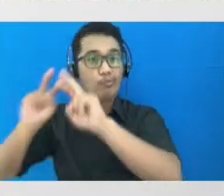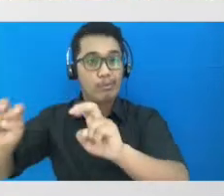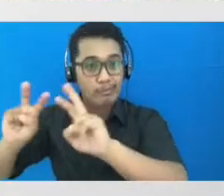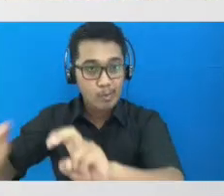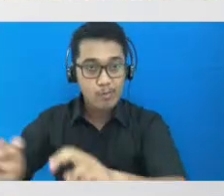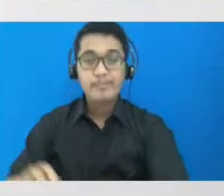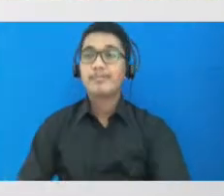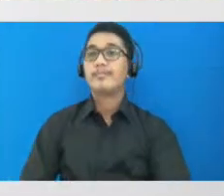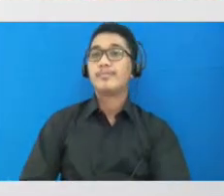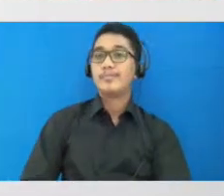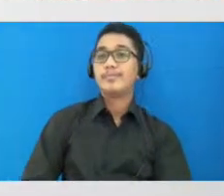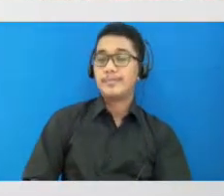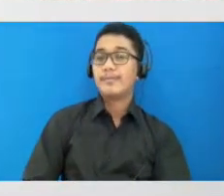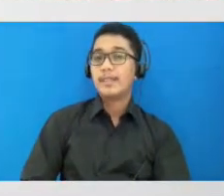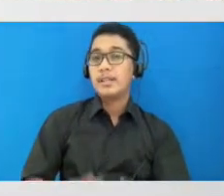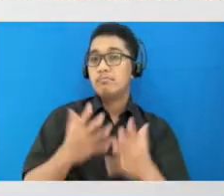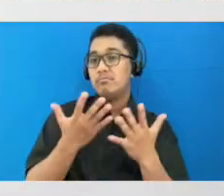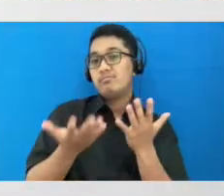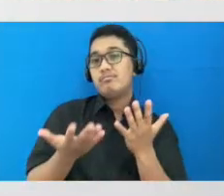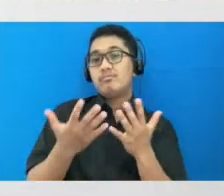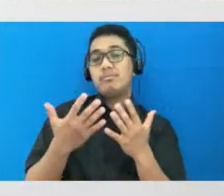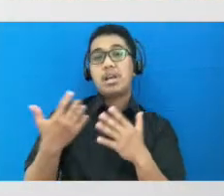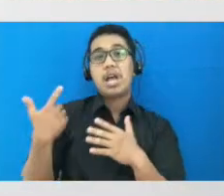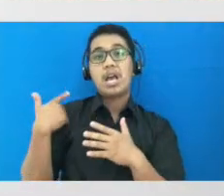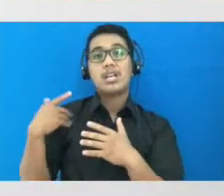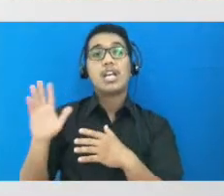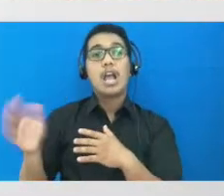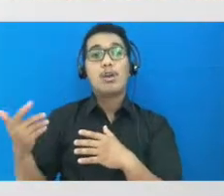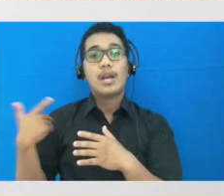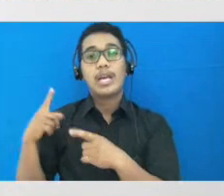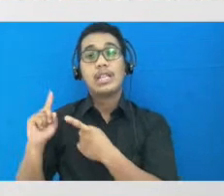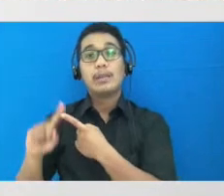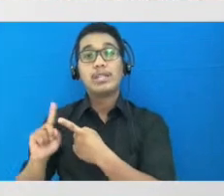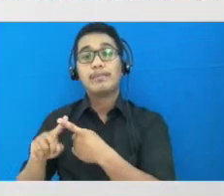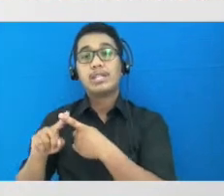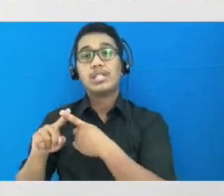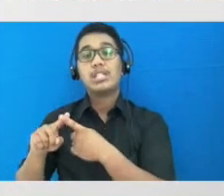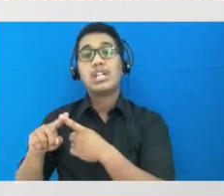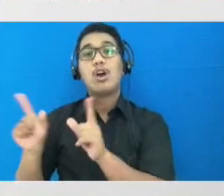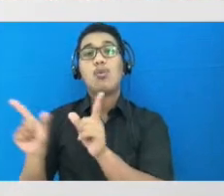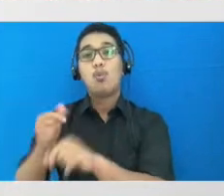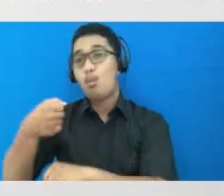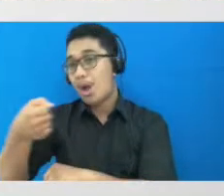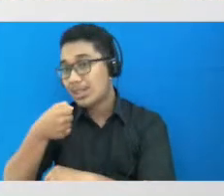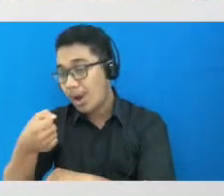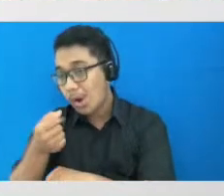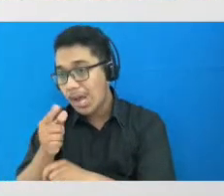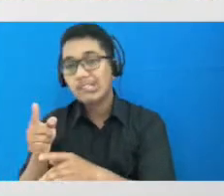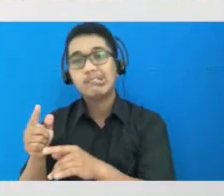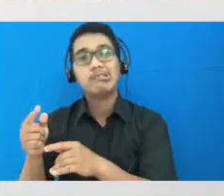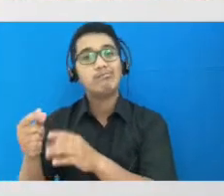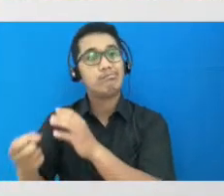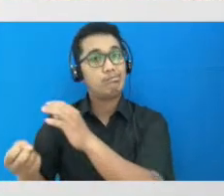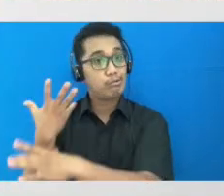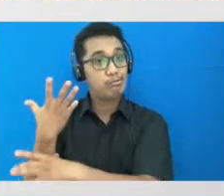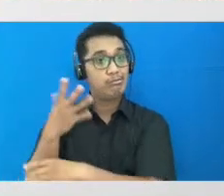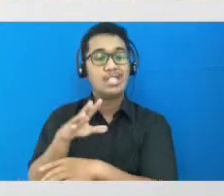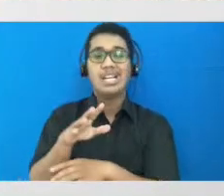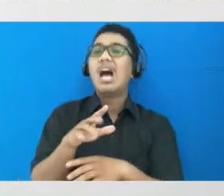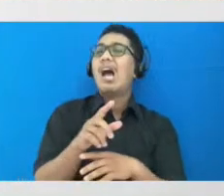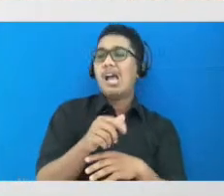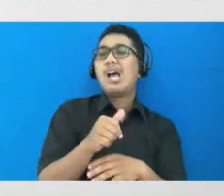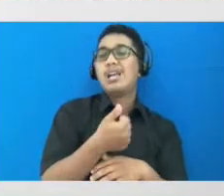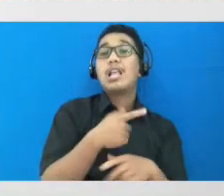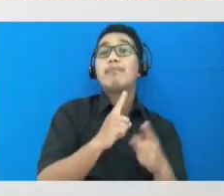diharapkan adanya bantuan dari teman-teman wartawan itu sehingga masyarakat bisa lebih cepat